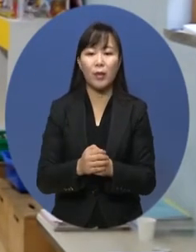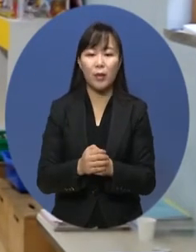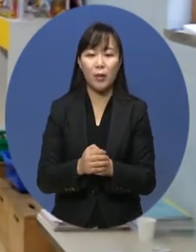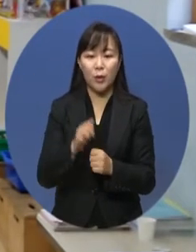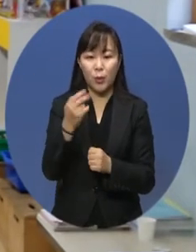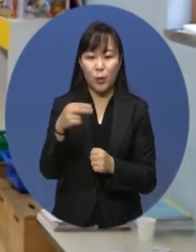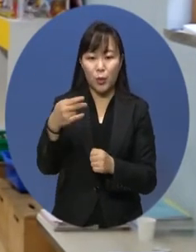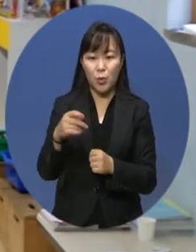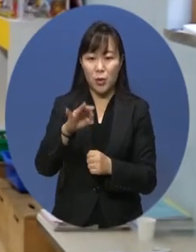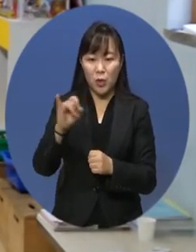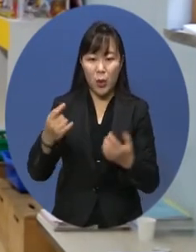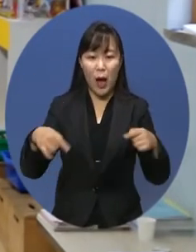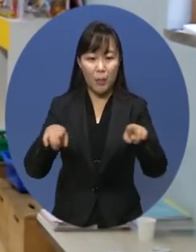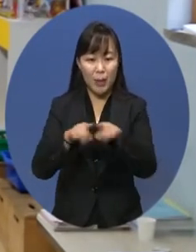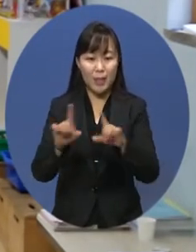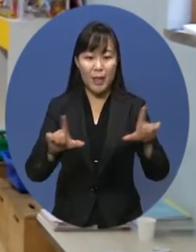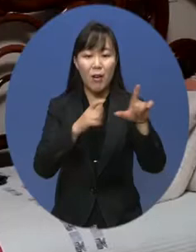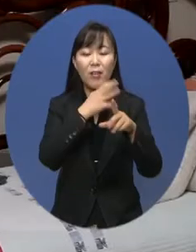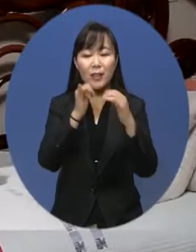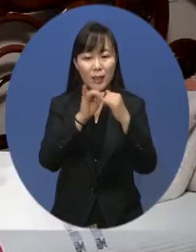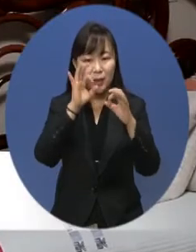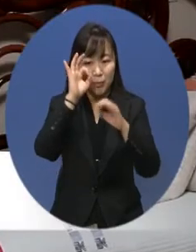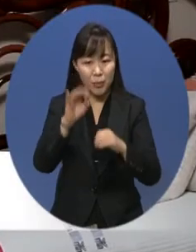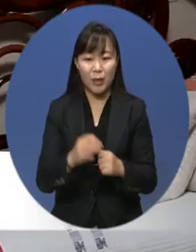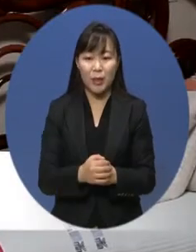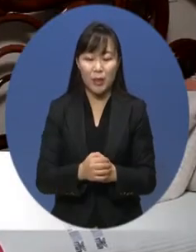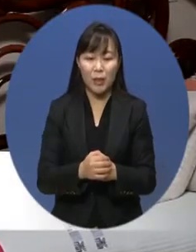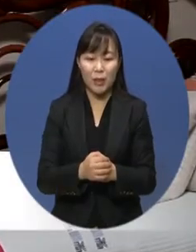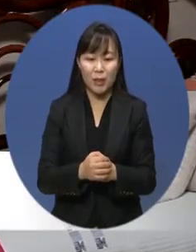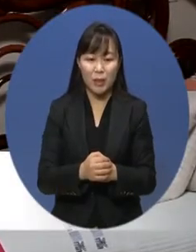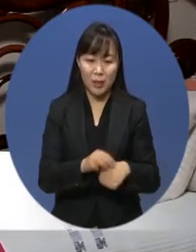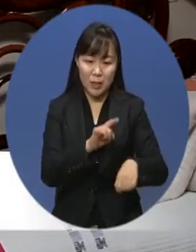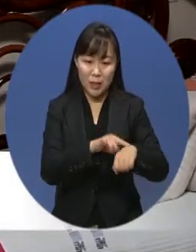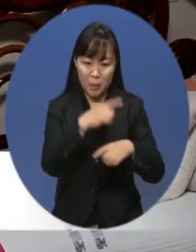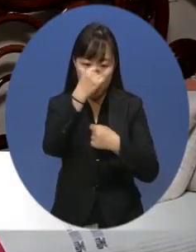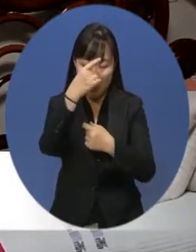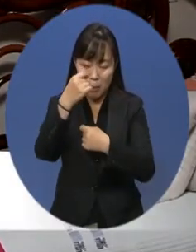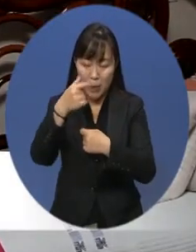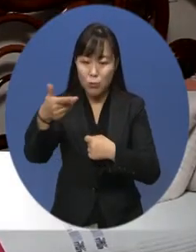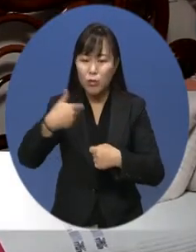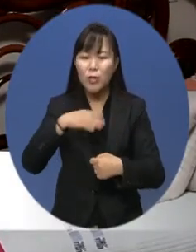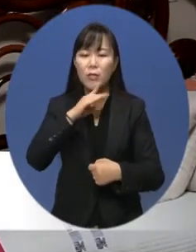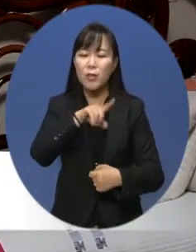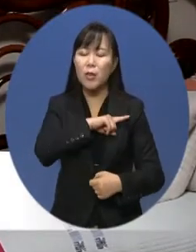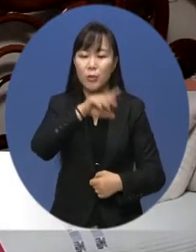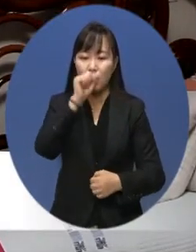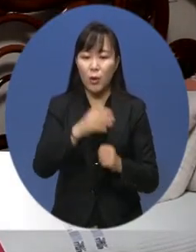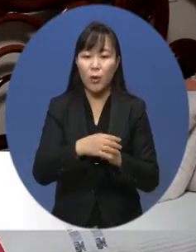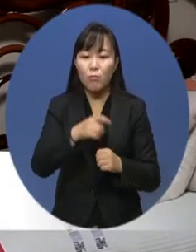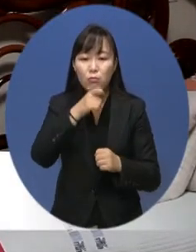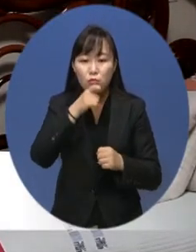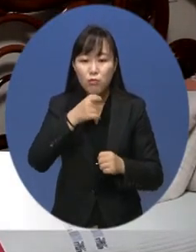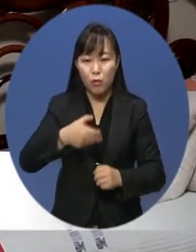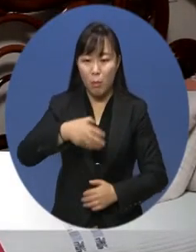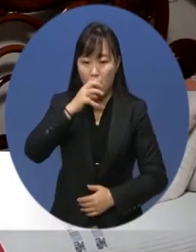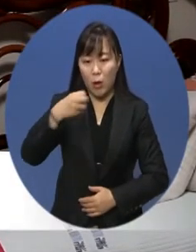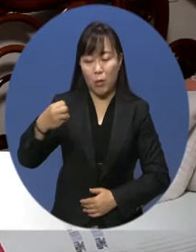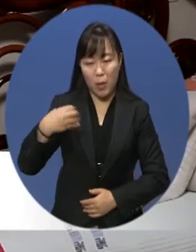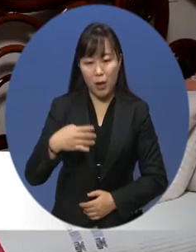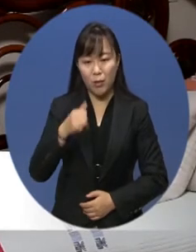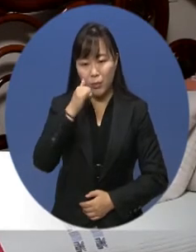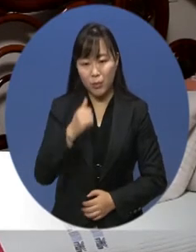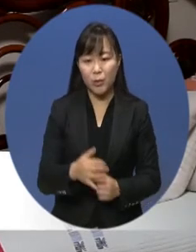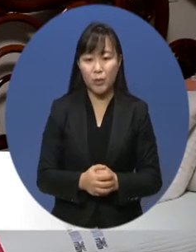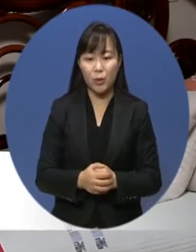효도리와 생활하는 어르신을 만나보았습니다. 그러니까 시간 맞춰주는 거가 제일 좋고 물한 컵을 먹으라고